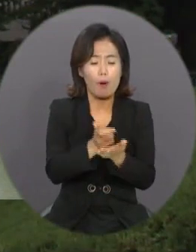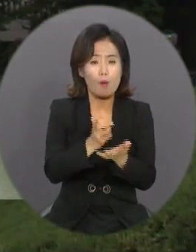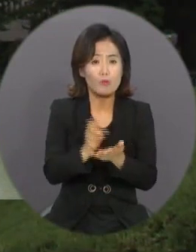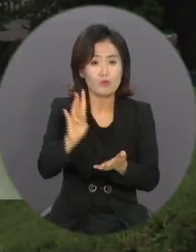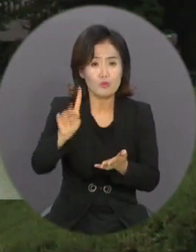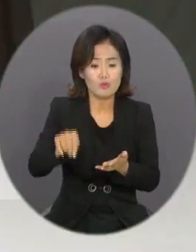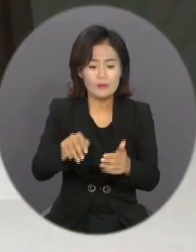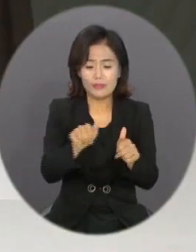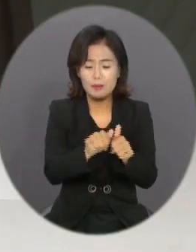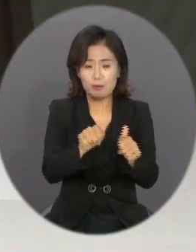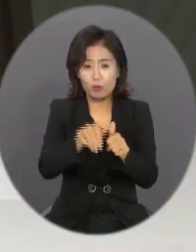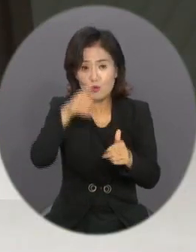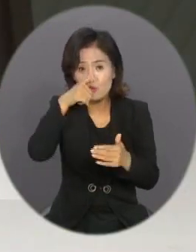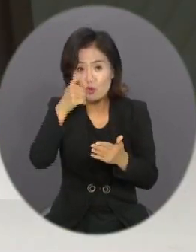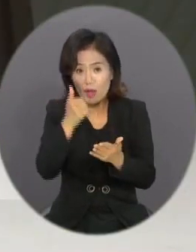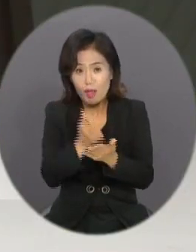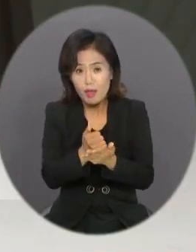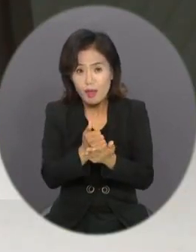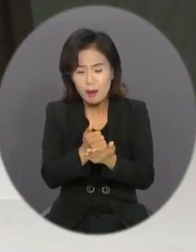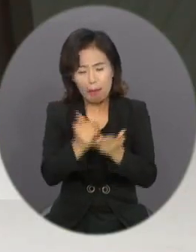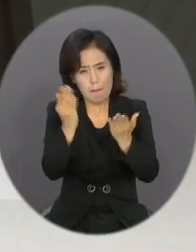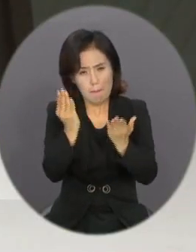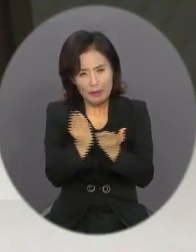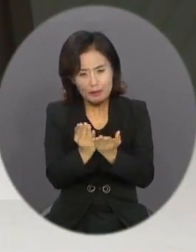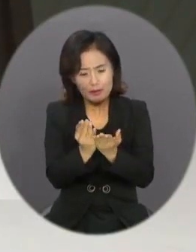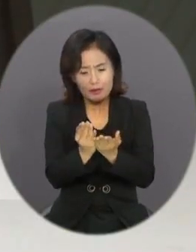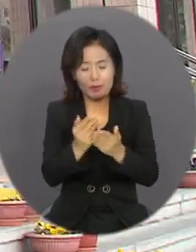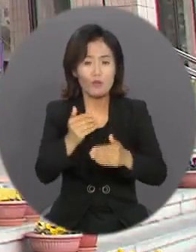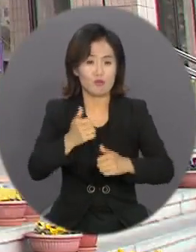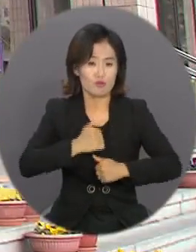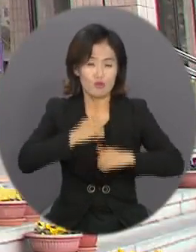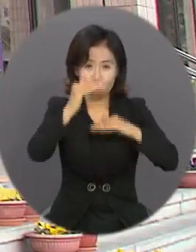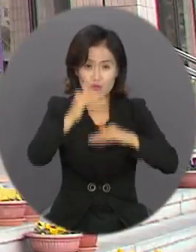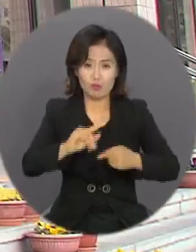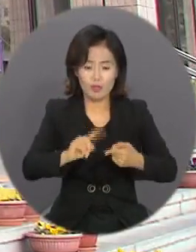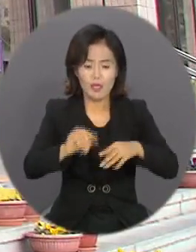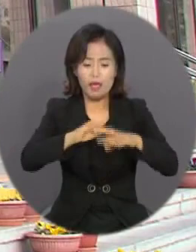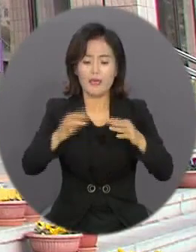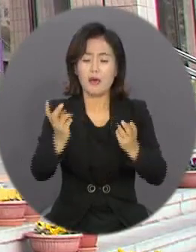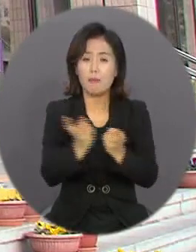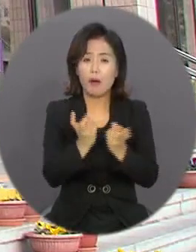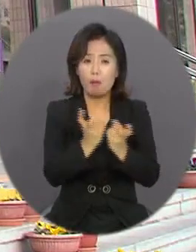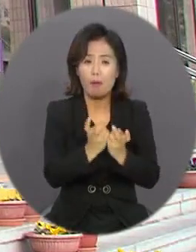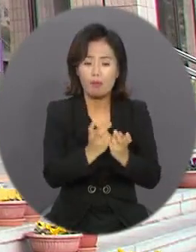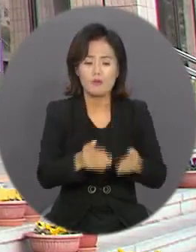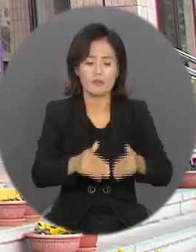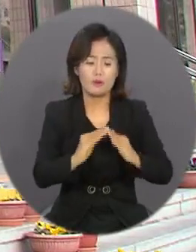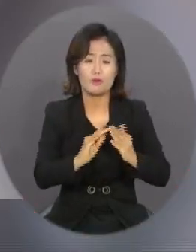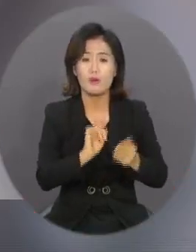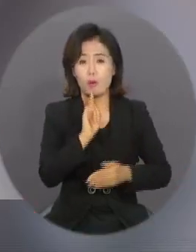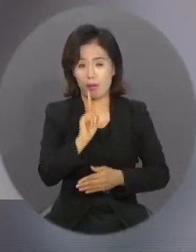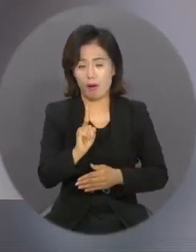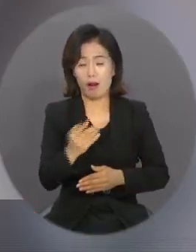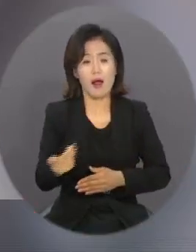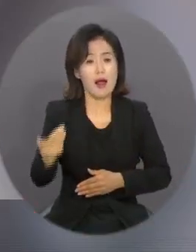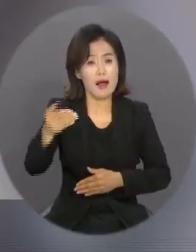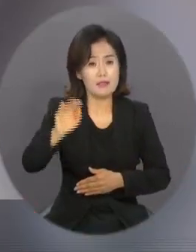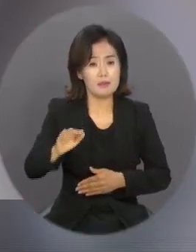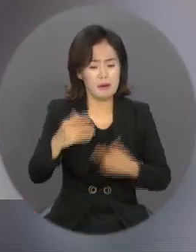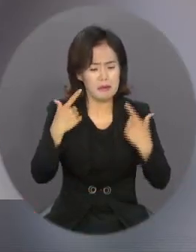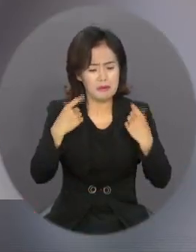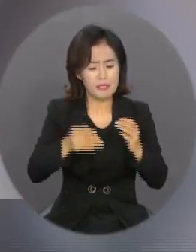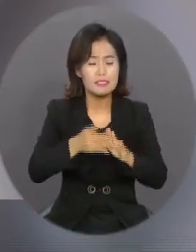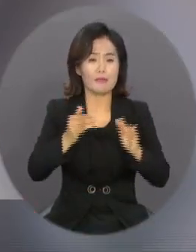남성의 범죄 수법을 감안한 맞춤형 준수사항 등 대응책을 수립하겠다고 나서기까지 했습니다. 하지만